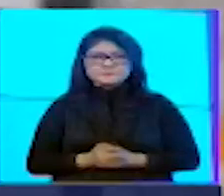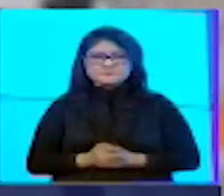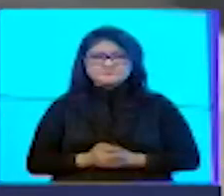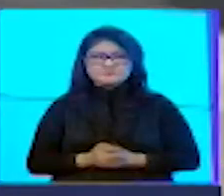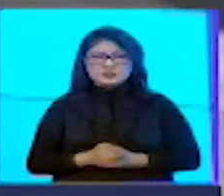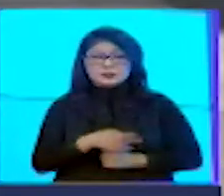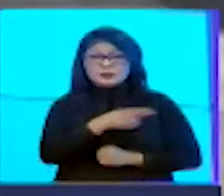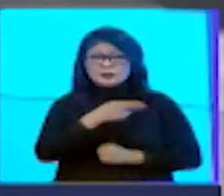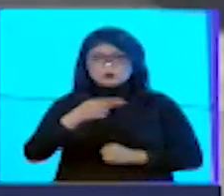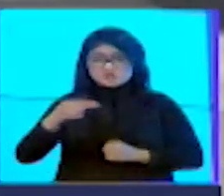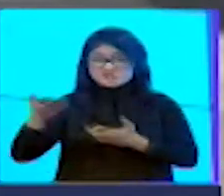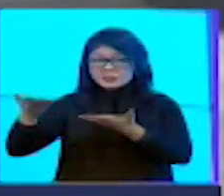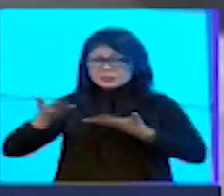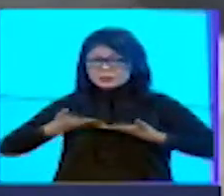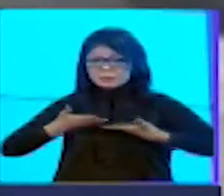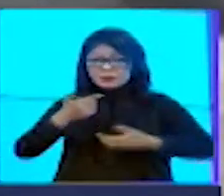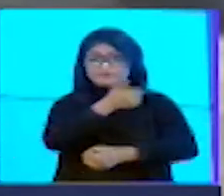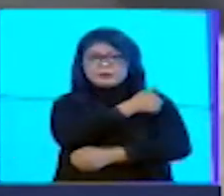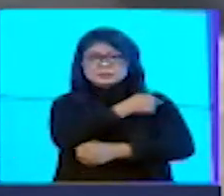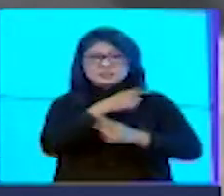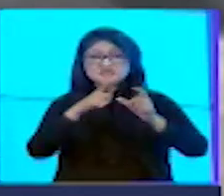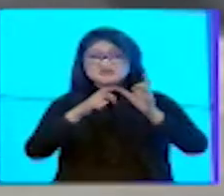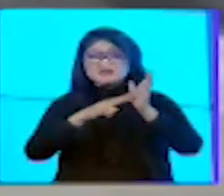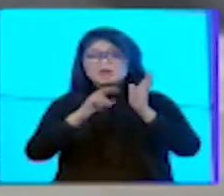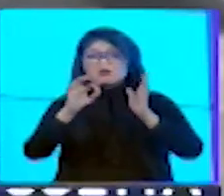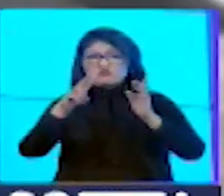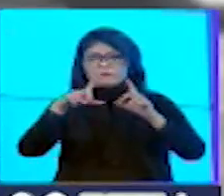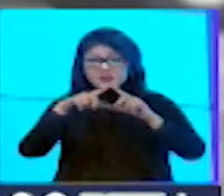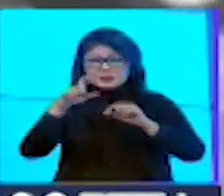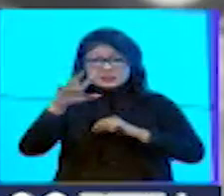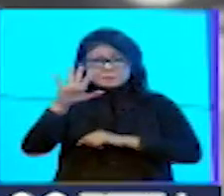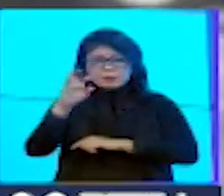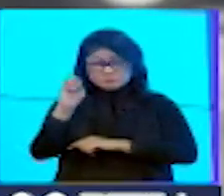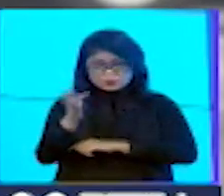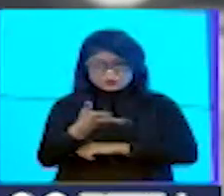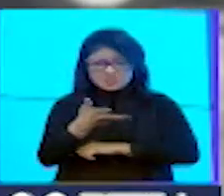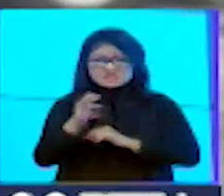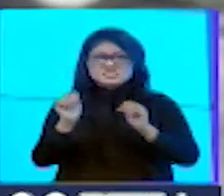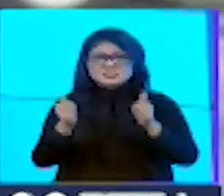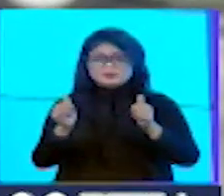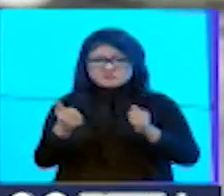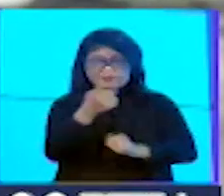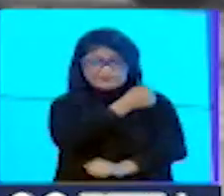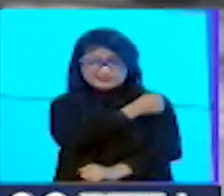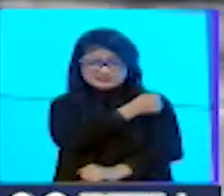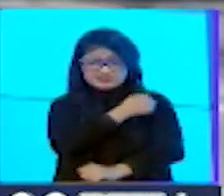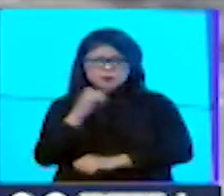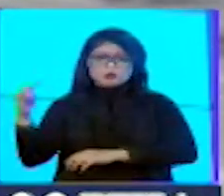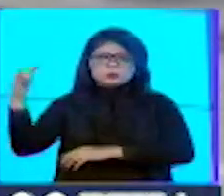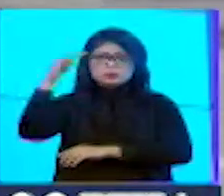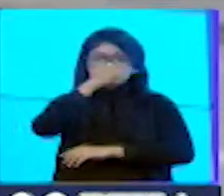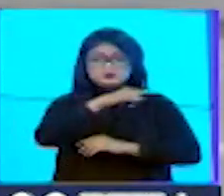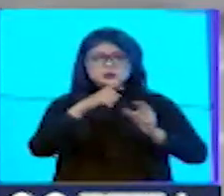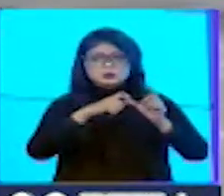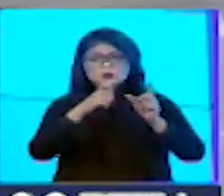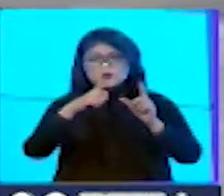Indonesia kembali kedatangan vaksin jenis Sinovac. 5 juta dosis vaksin dalam bentuk jadi tiba di Bandara Soekarno-Hatta. Terhitung sejak kedatangan vaksin